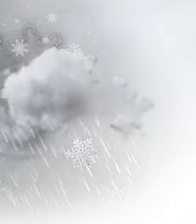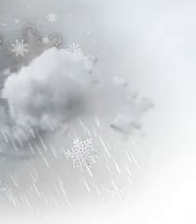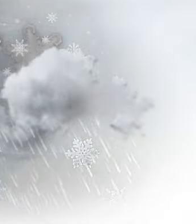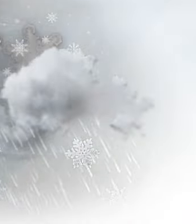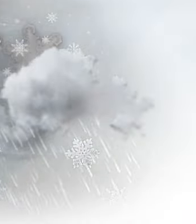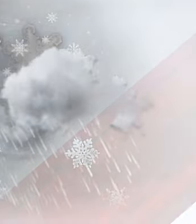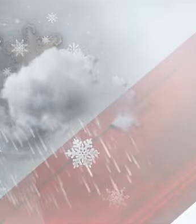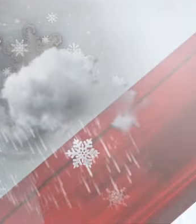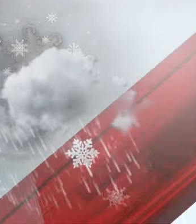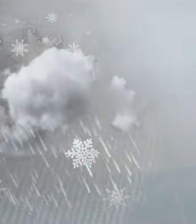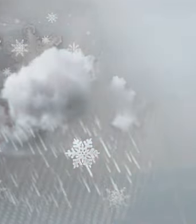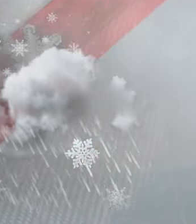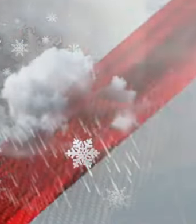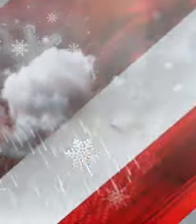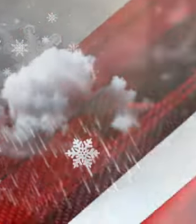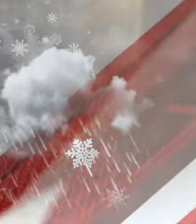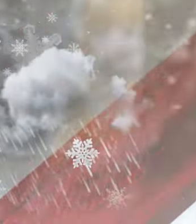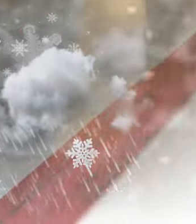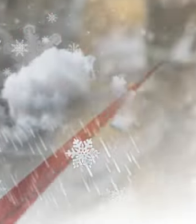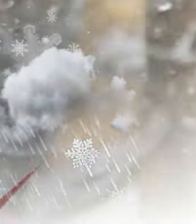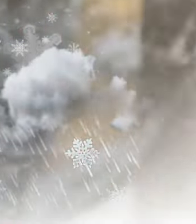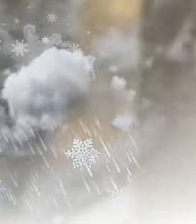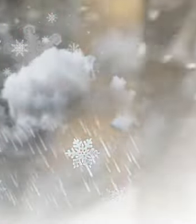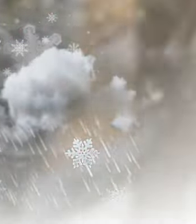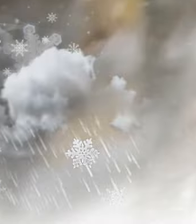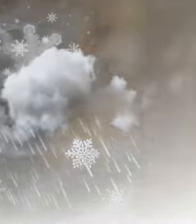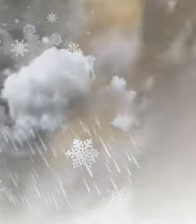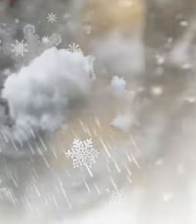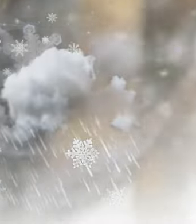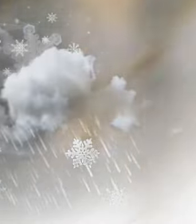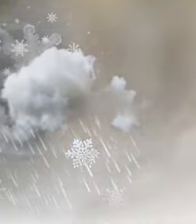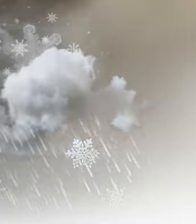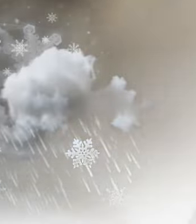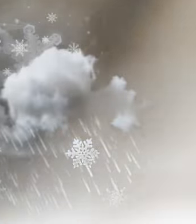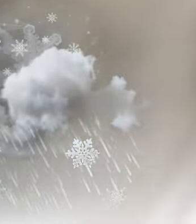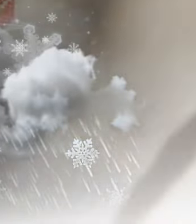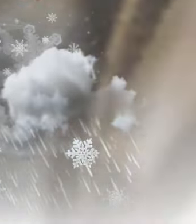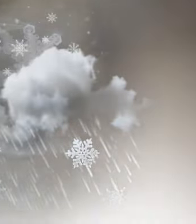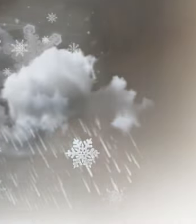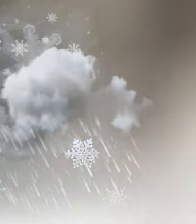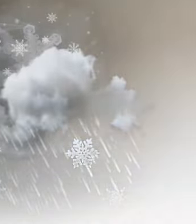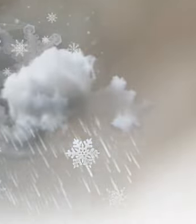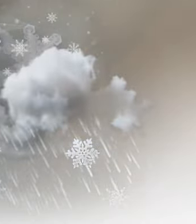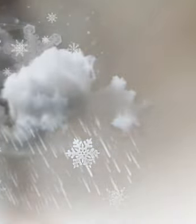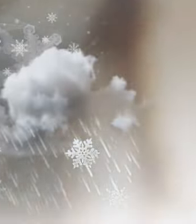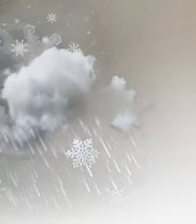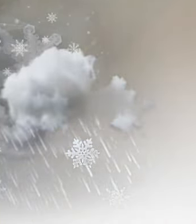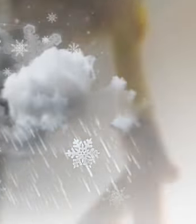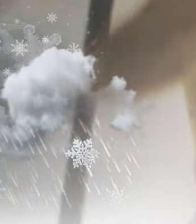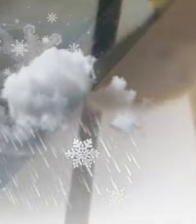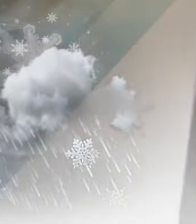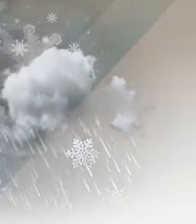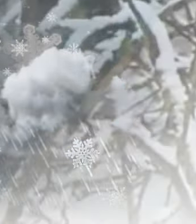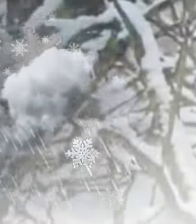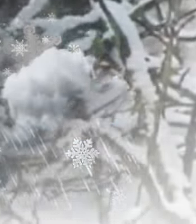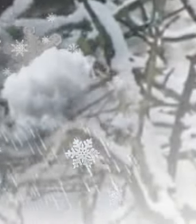Зуліка мусіх метрологічных дадзіных, адшуваймае температура па ветра на працягу дня будзе вагацца ад минус